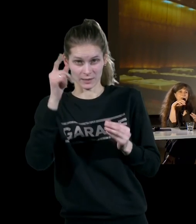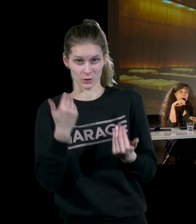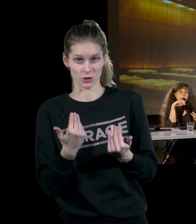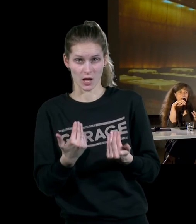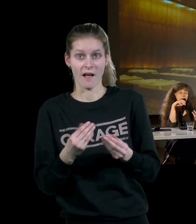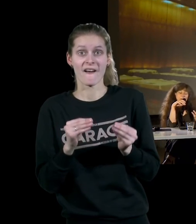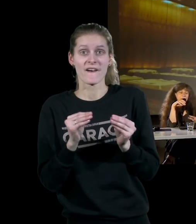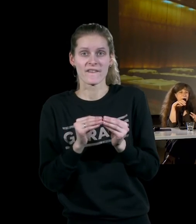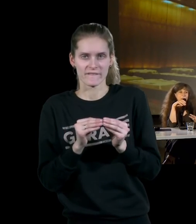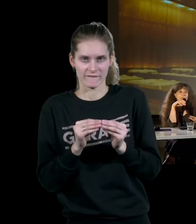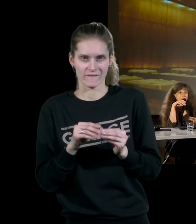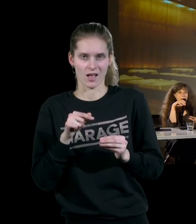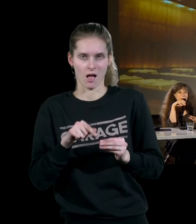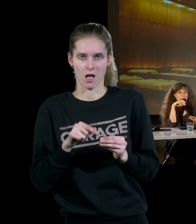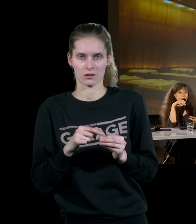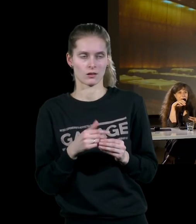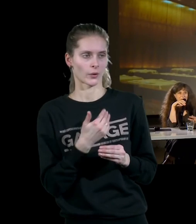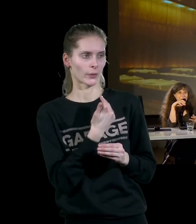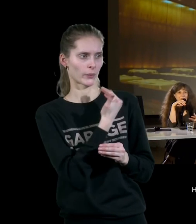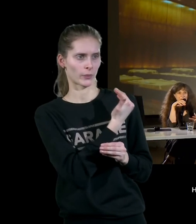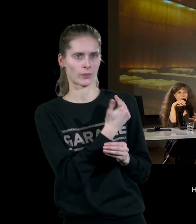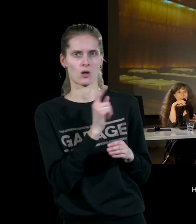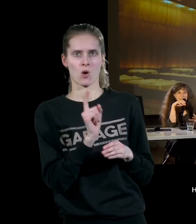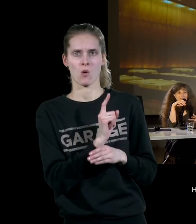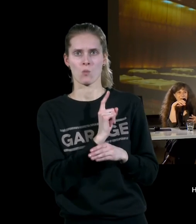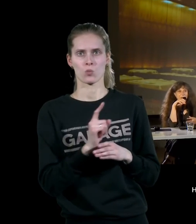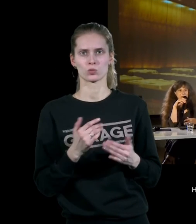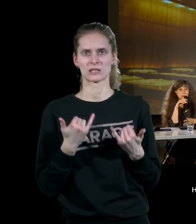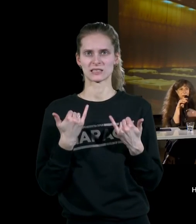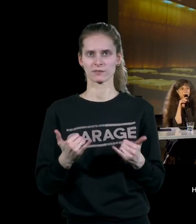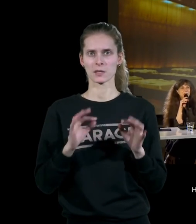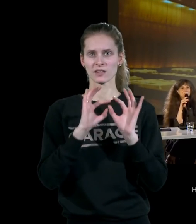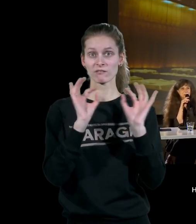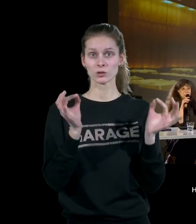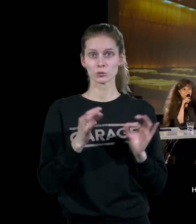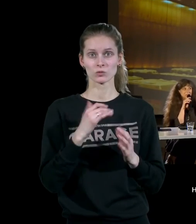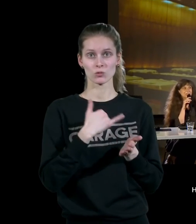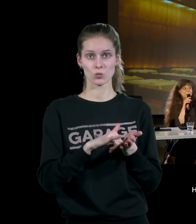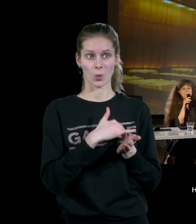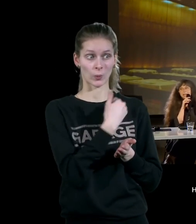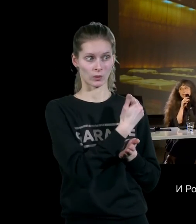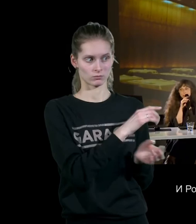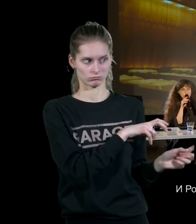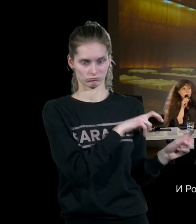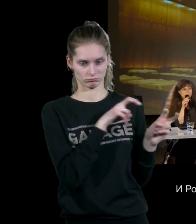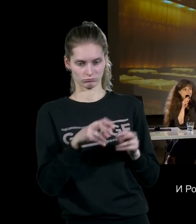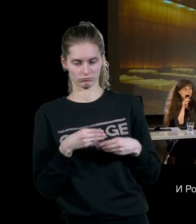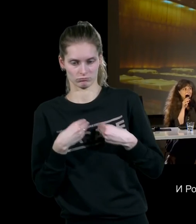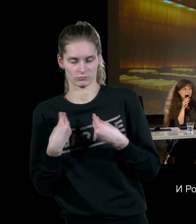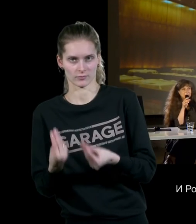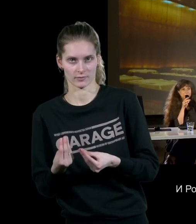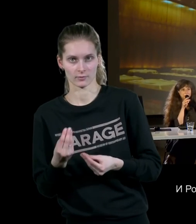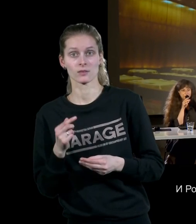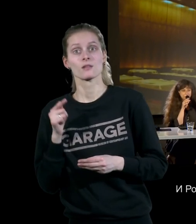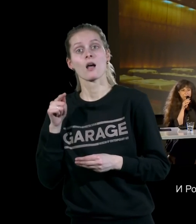частью коллекции Нью-Йоркского музея современного искусства. Настолько они уникальны, настолько это такая единая среда. И Ротко